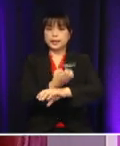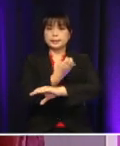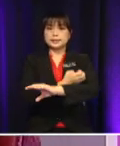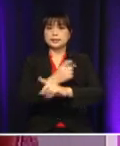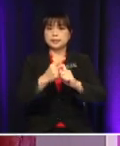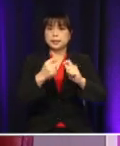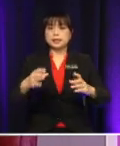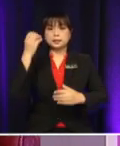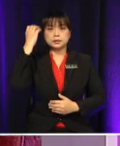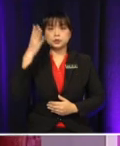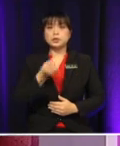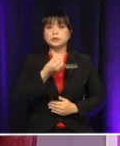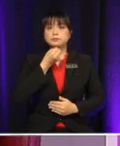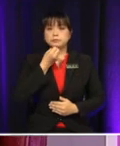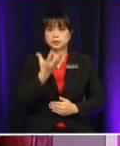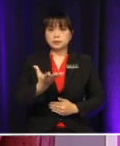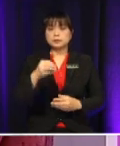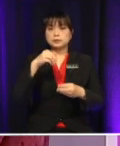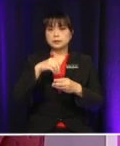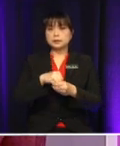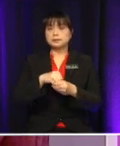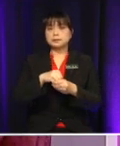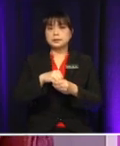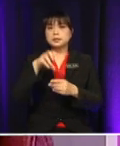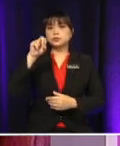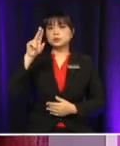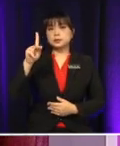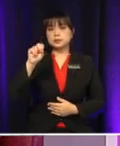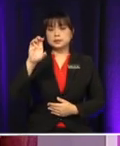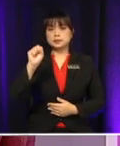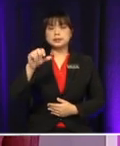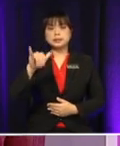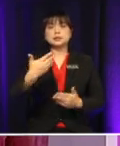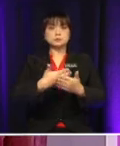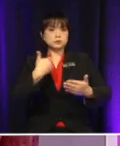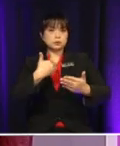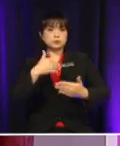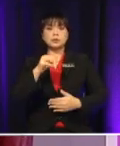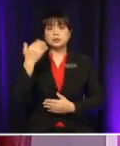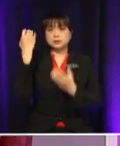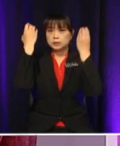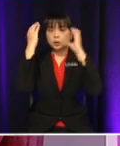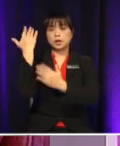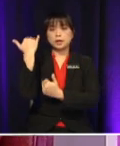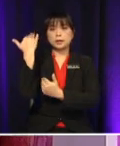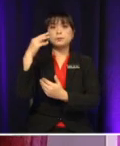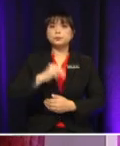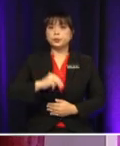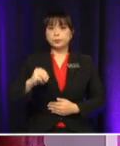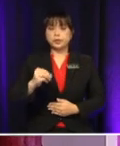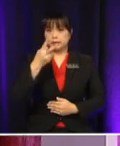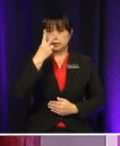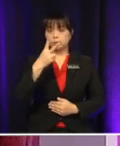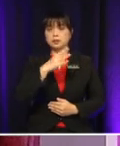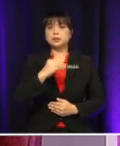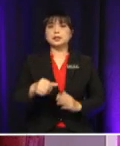pedalaman slot sukses sukses yang sebelum ini ya so Saya harap murid-murid bolehlah pun Tolonglah eee